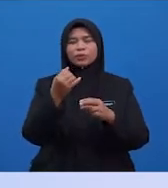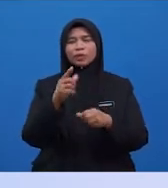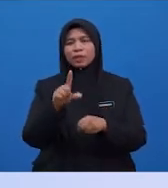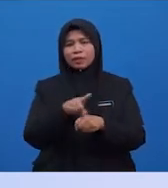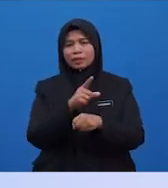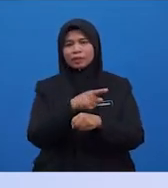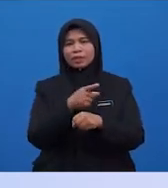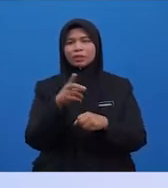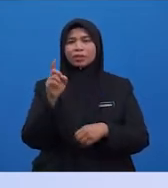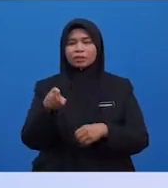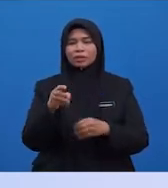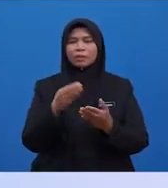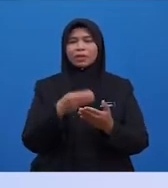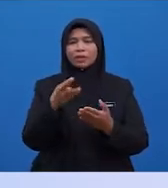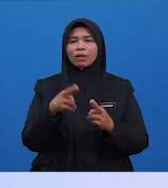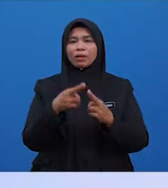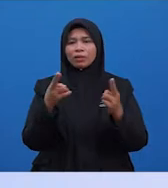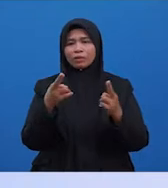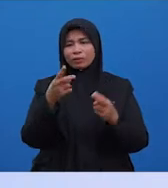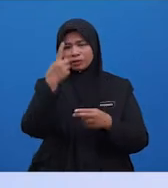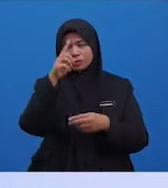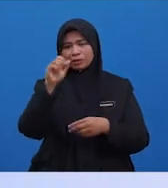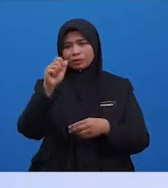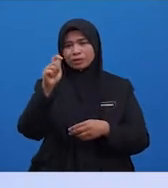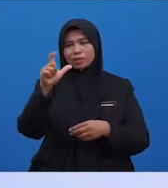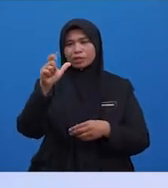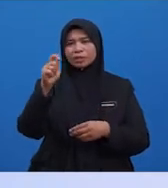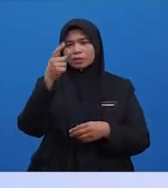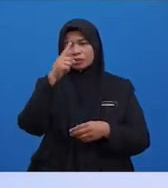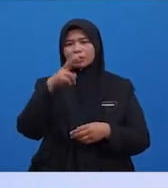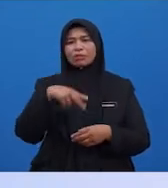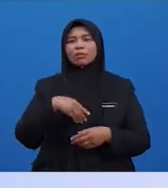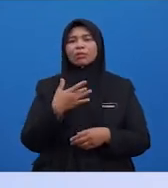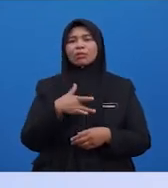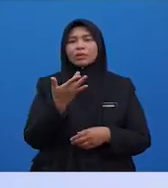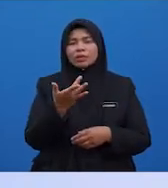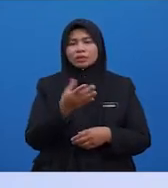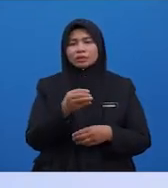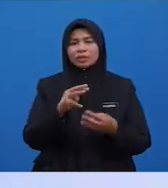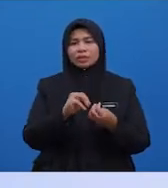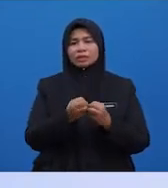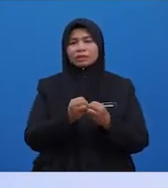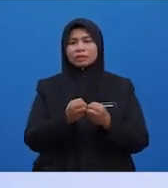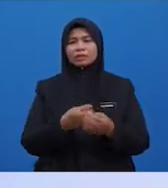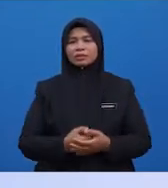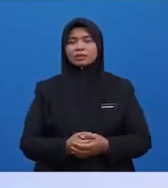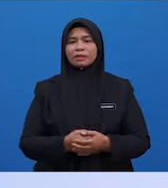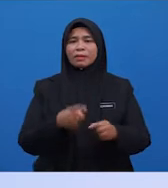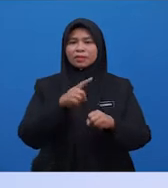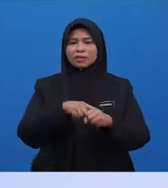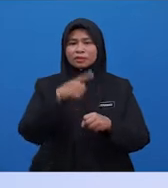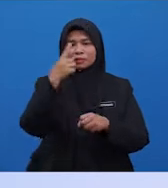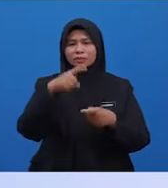haruslah memberi ruang kepada atlet untuk meluahkan perasaan dan masalah. Masa